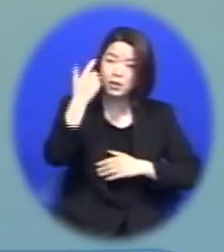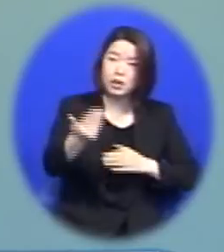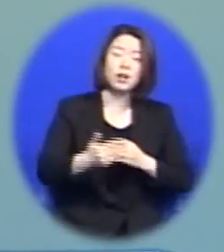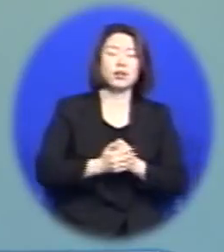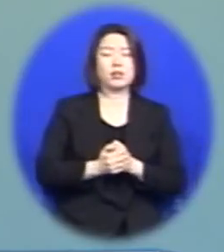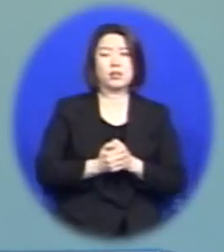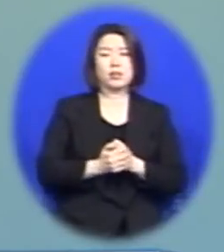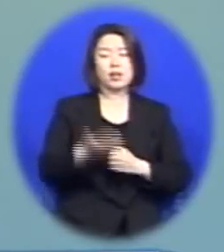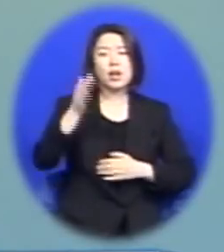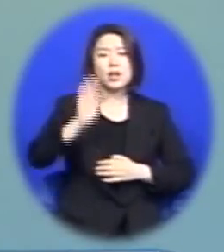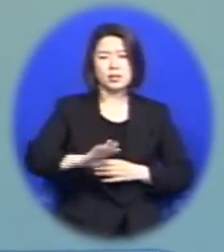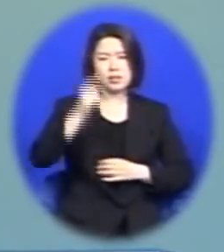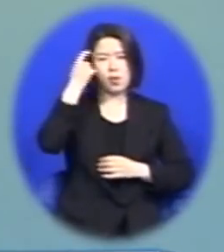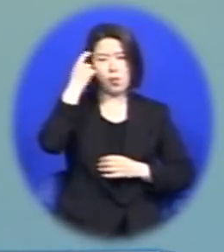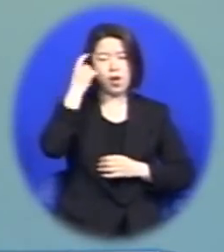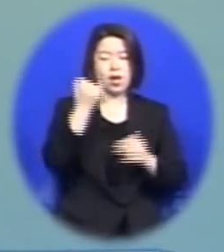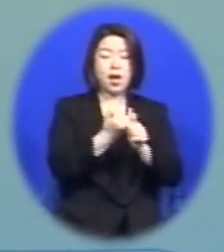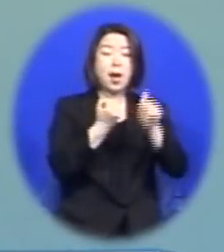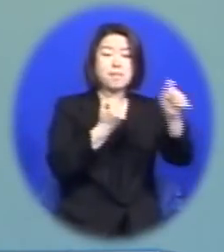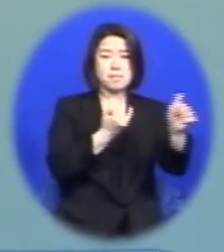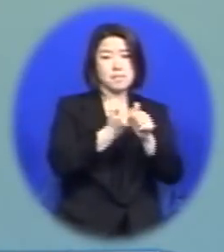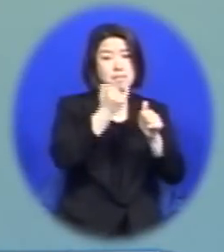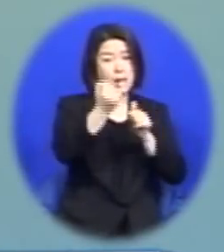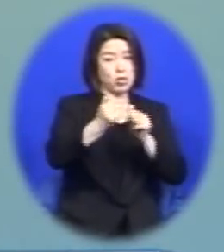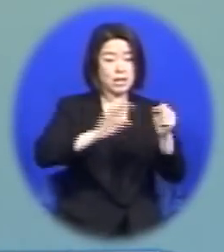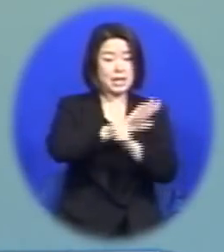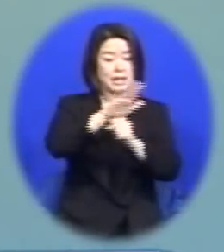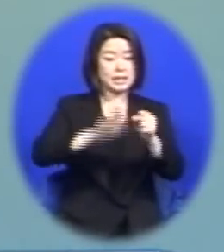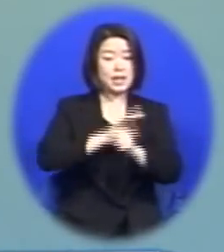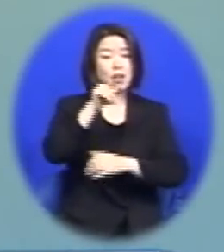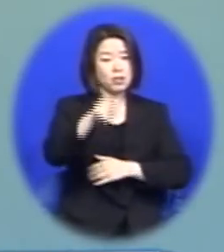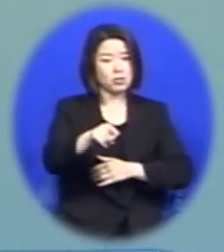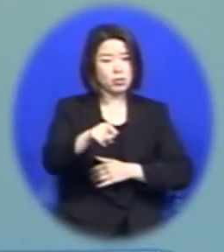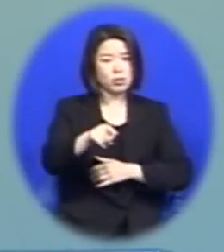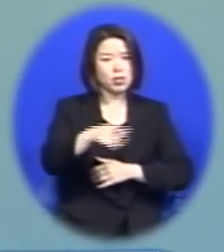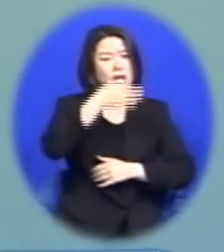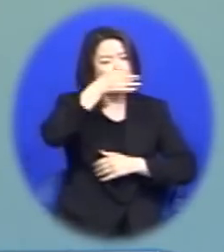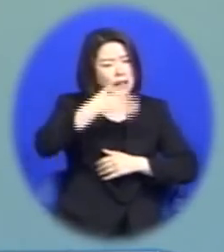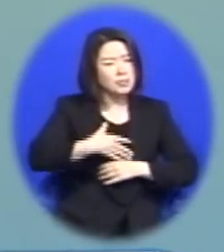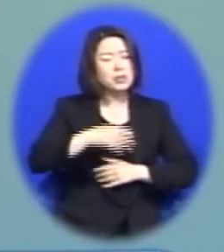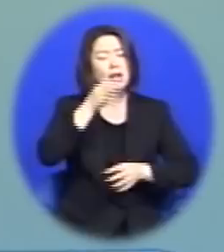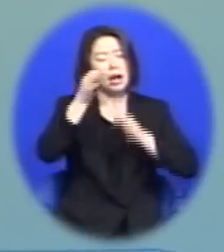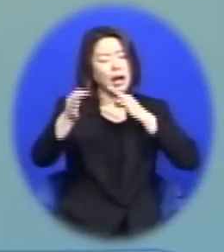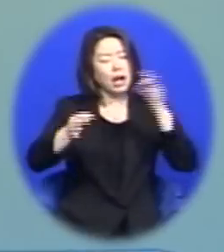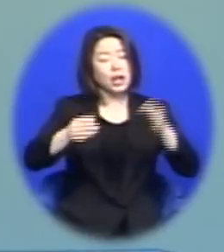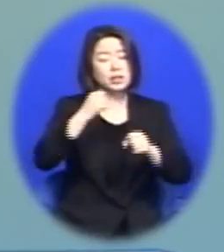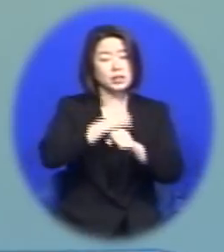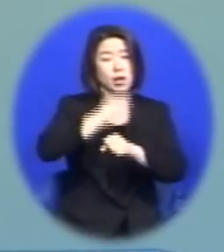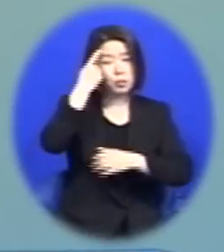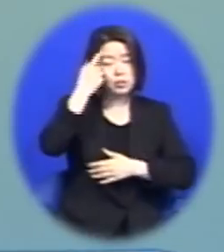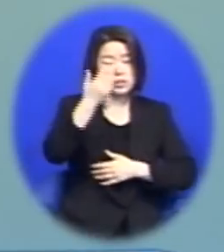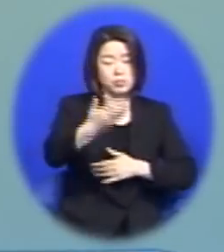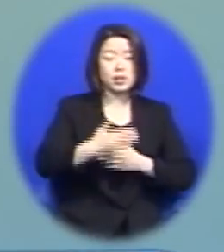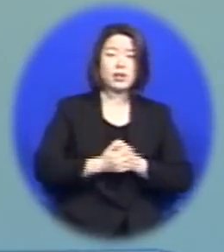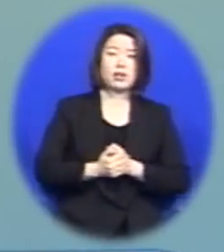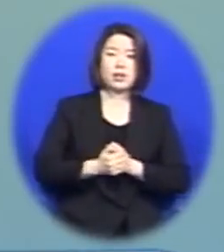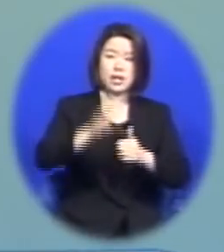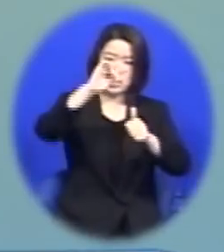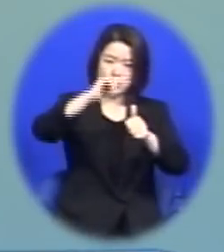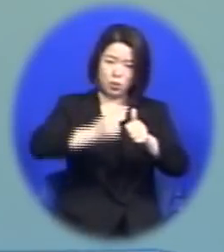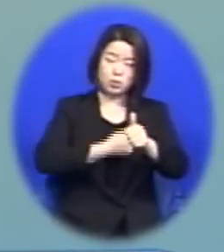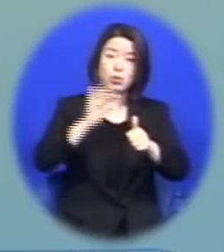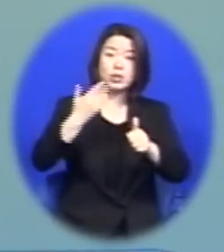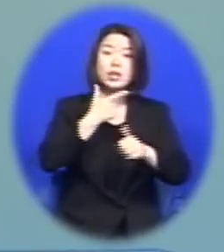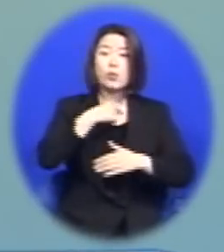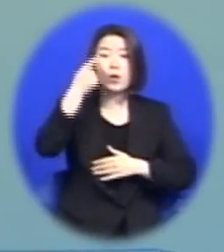그런데 왜 배우자를 사랑하는 것 만큼은 그것만큼은 그렇게 힘들다고 탄식하는 겁니다 저절로 되기를